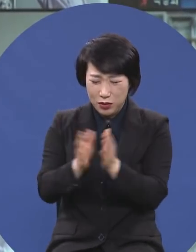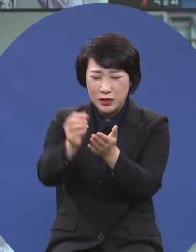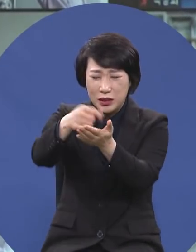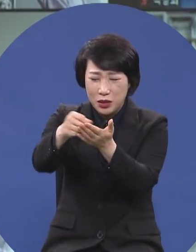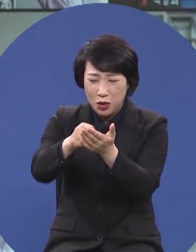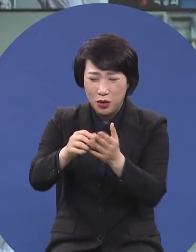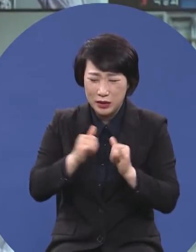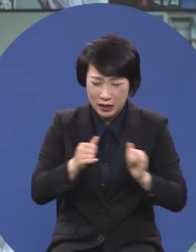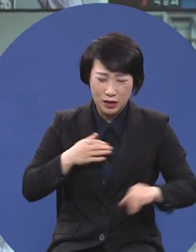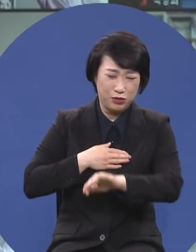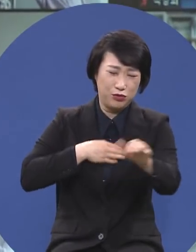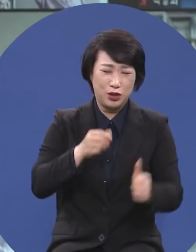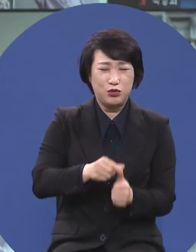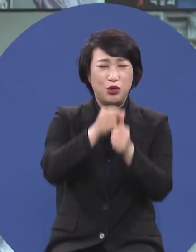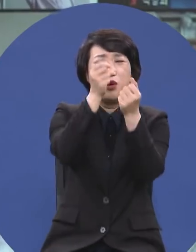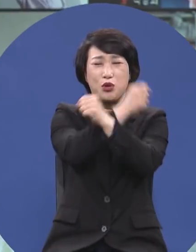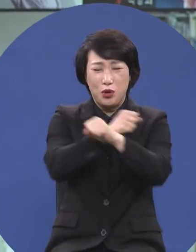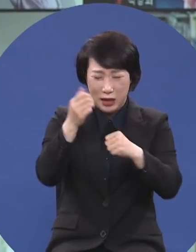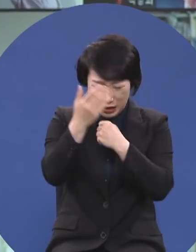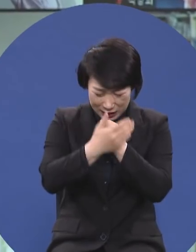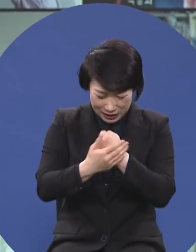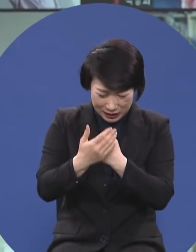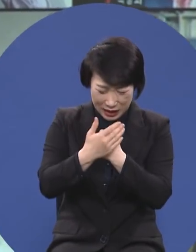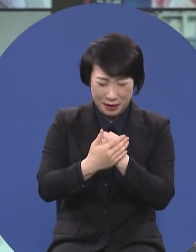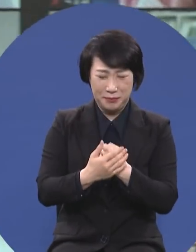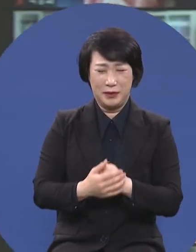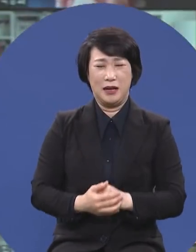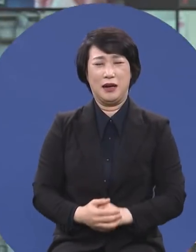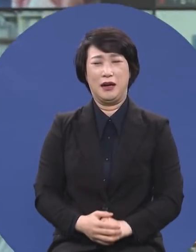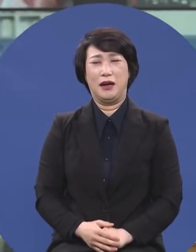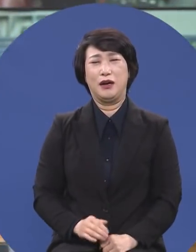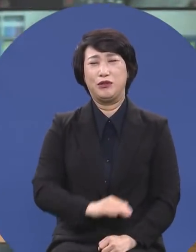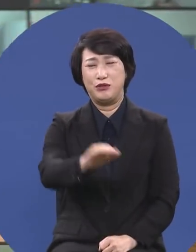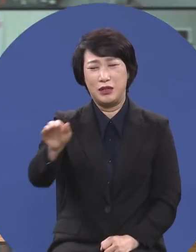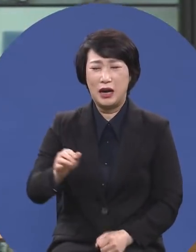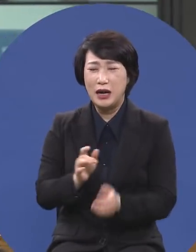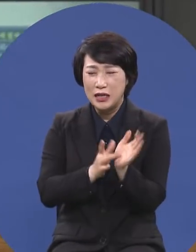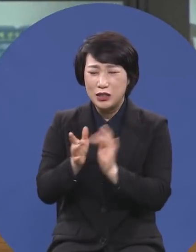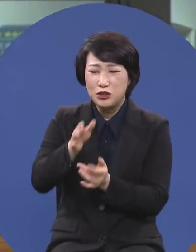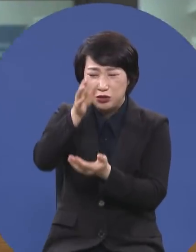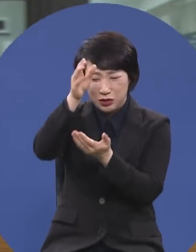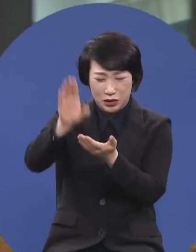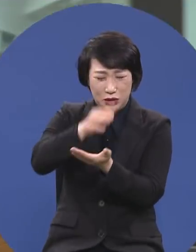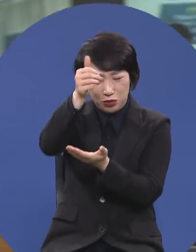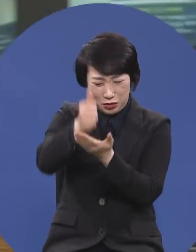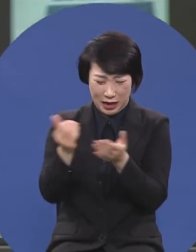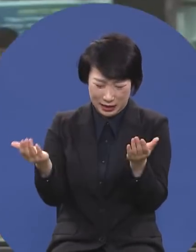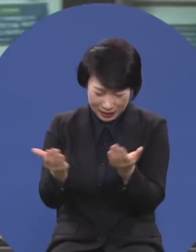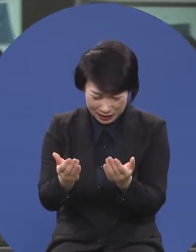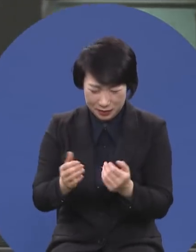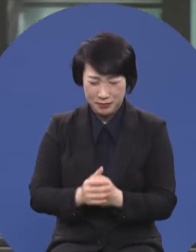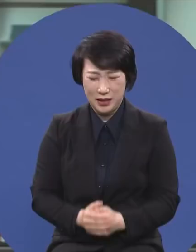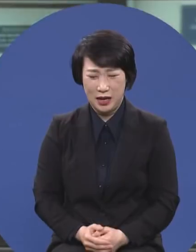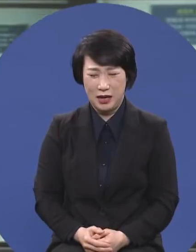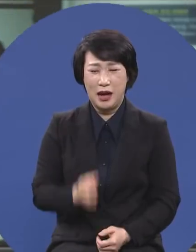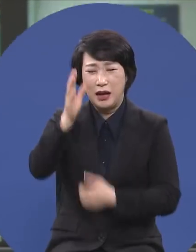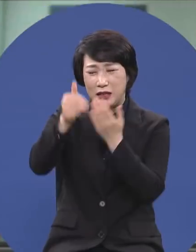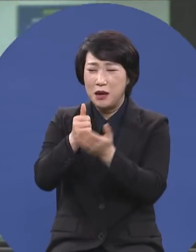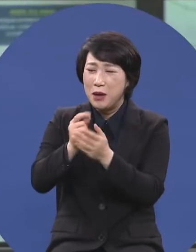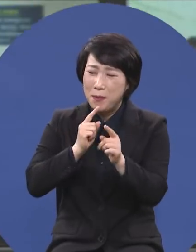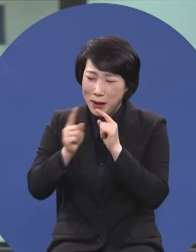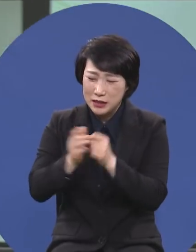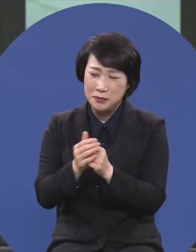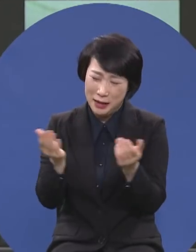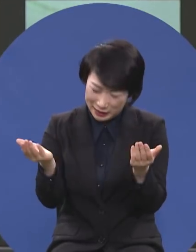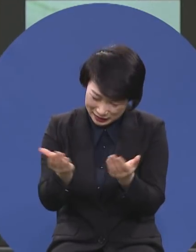기록은 인간의 구속의 은총이었습니다. 우리 예수 그리스도의 사역이었습니다. 하나님